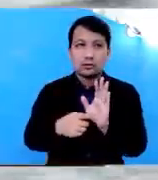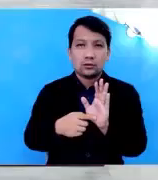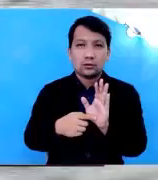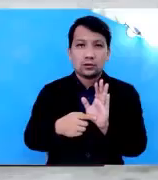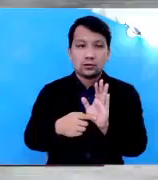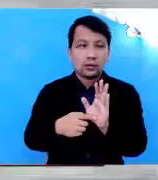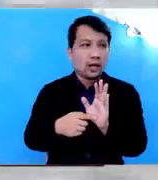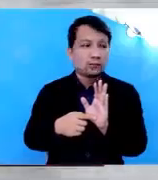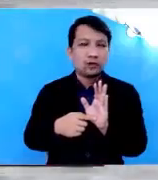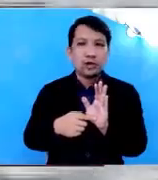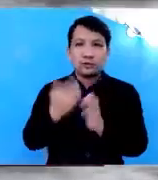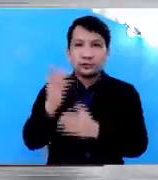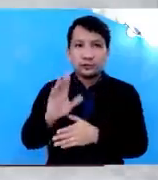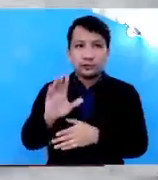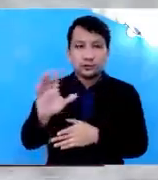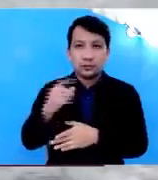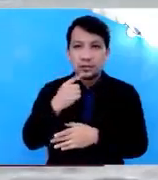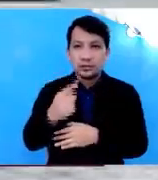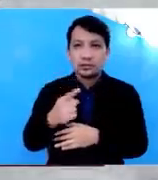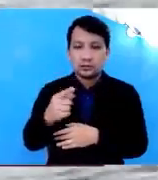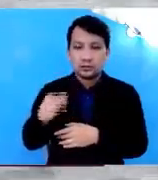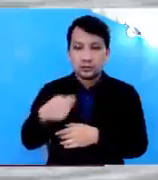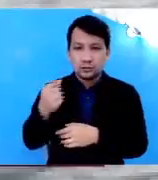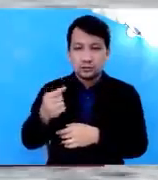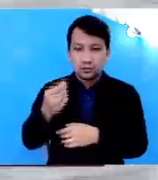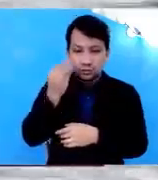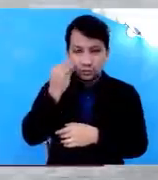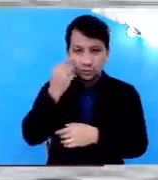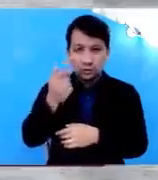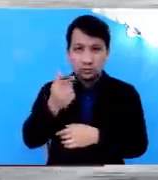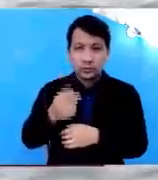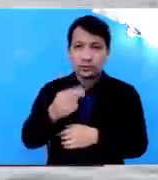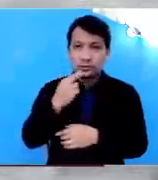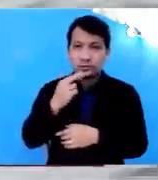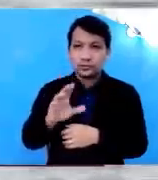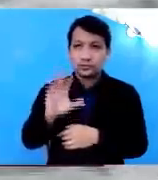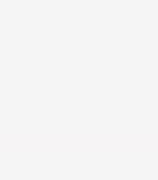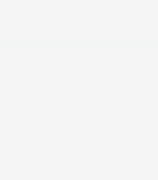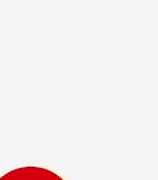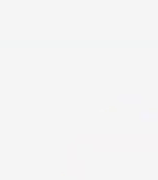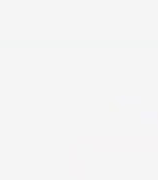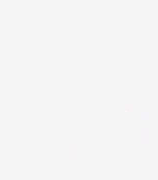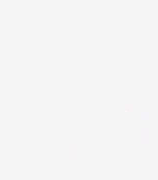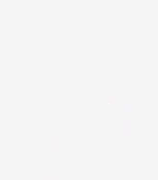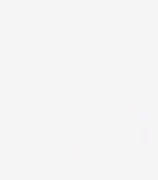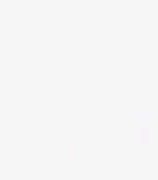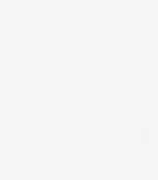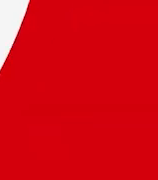Nagbabalita mula sa frontline, Mon Gualvez, News 5!